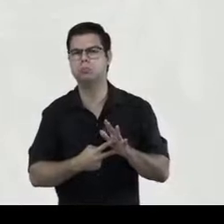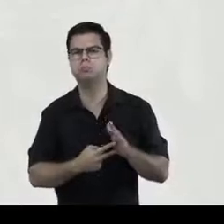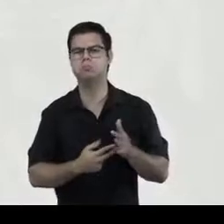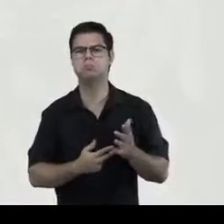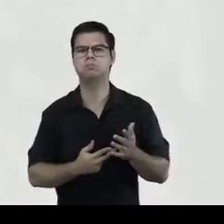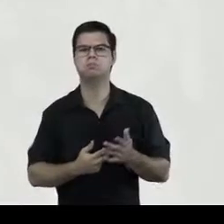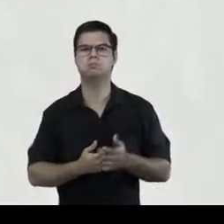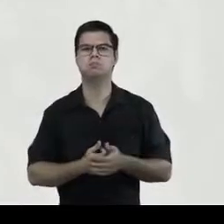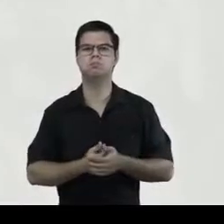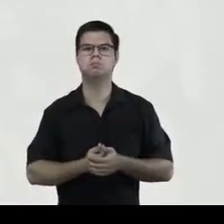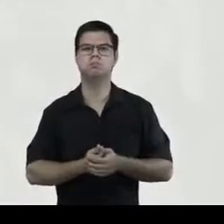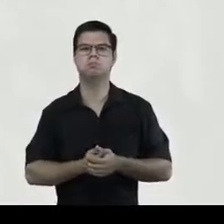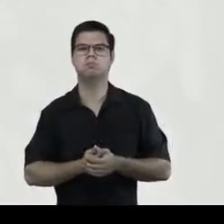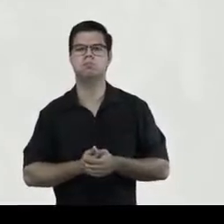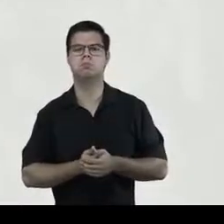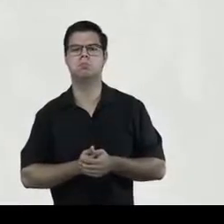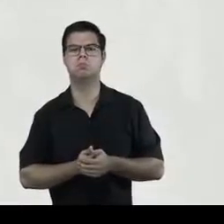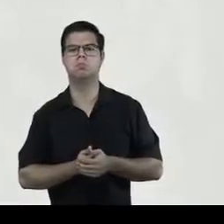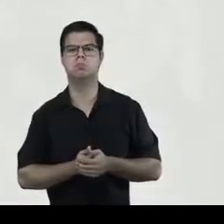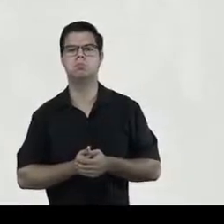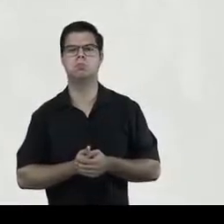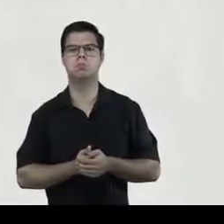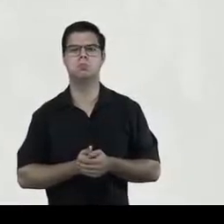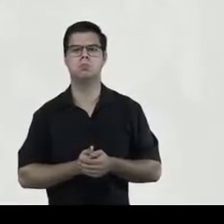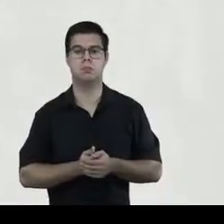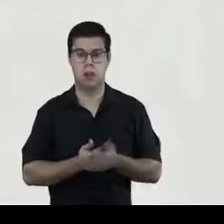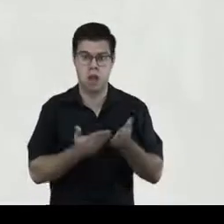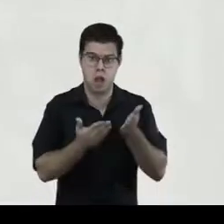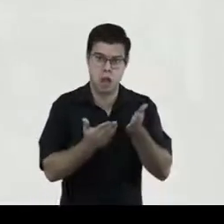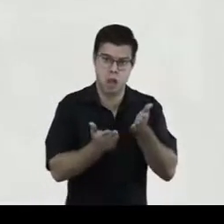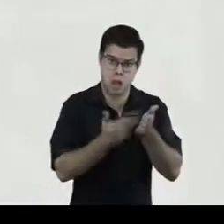Schriftart mit auf dem Bild sein.